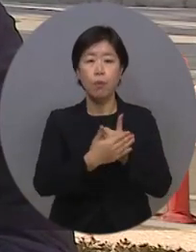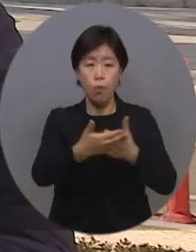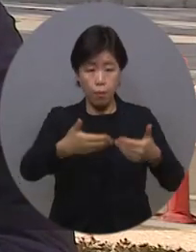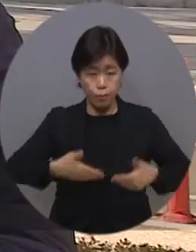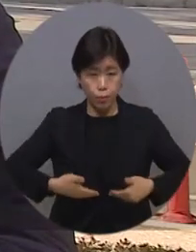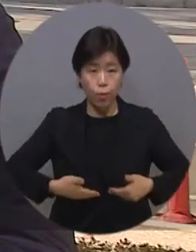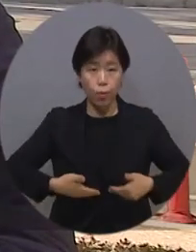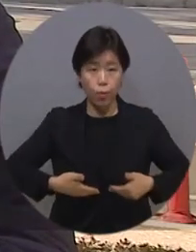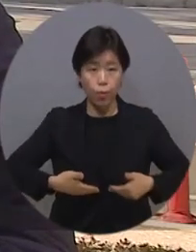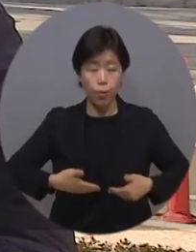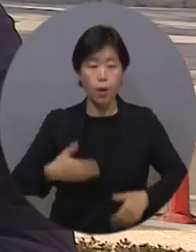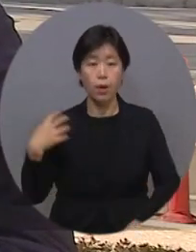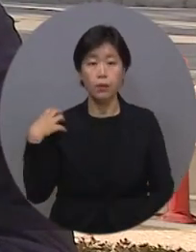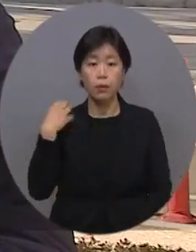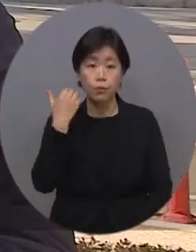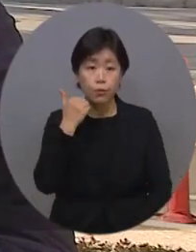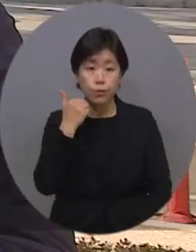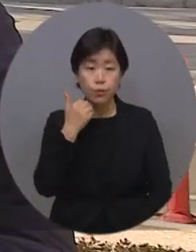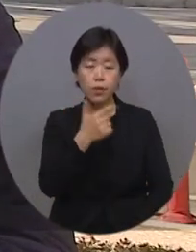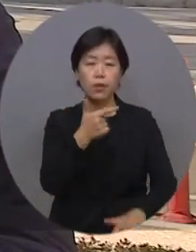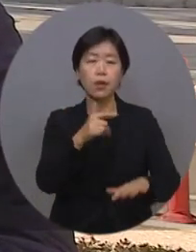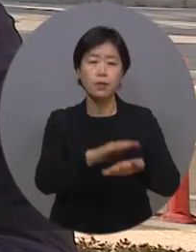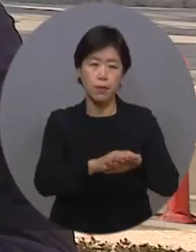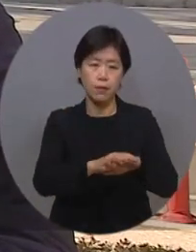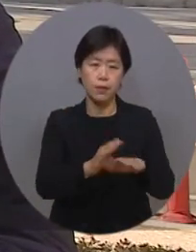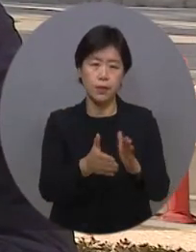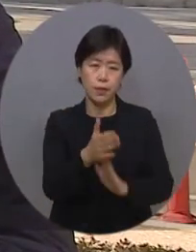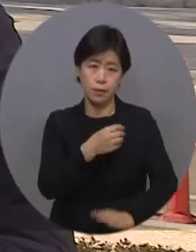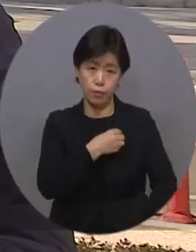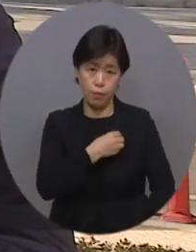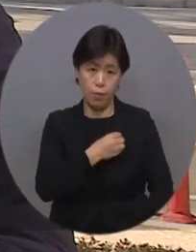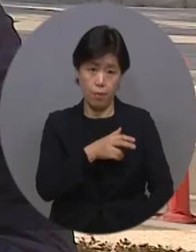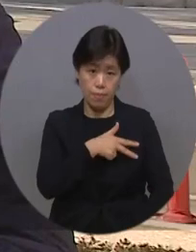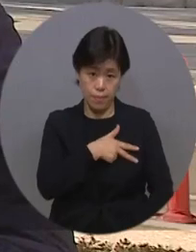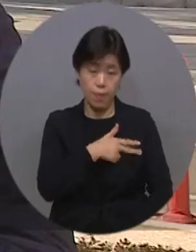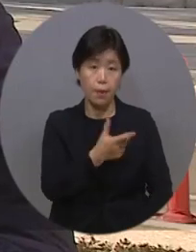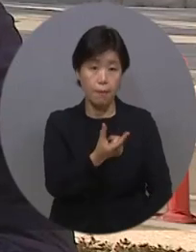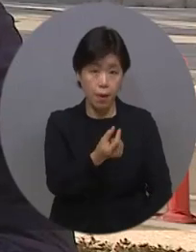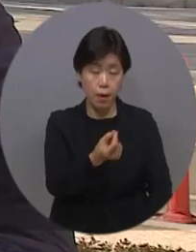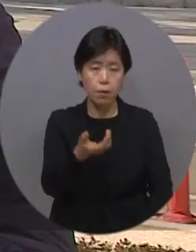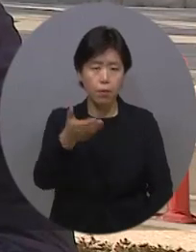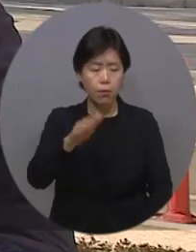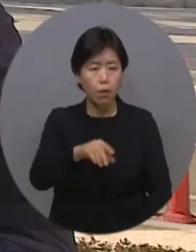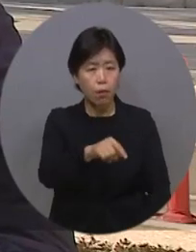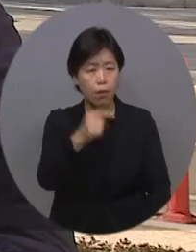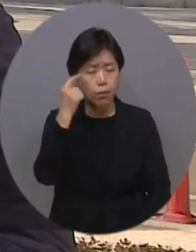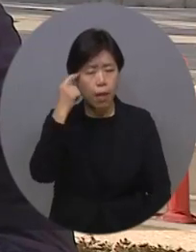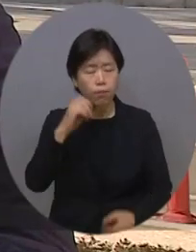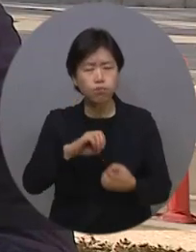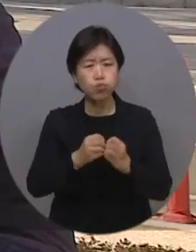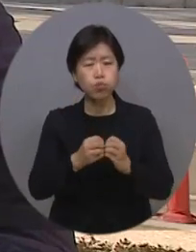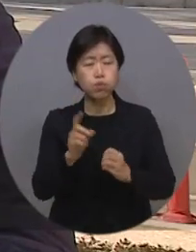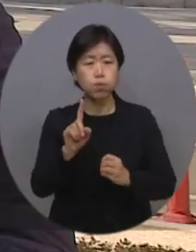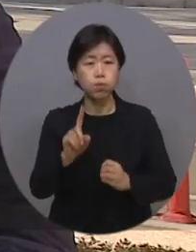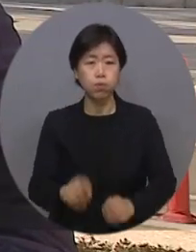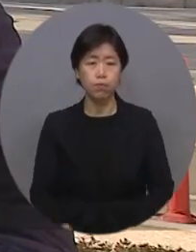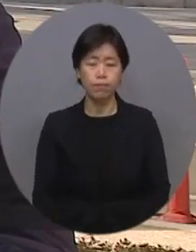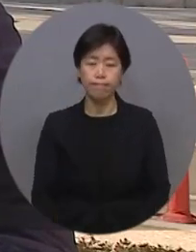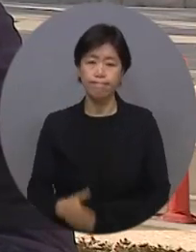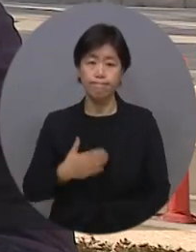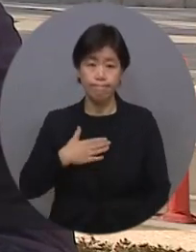그 대전시 의원이 그런 사고를 가졌다는 거는 대단히 대전 시민의 한